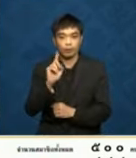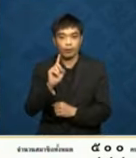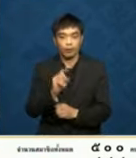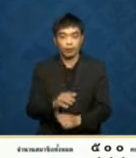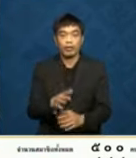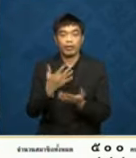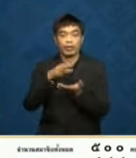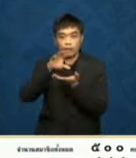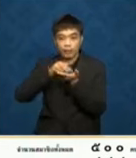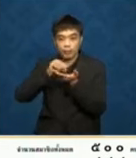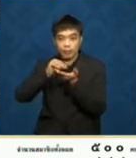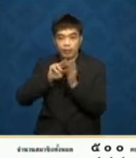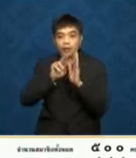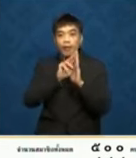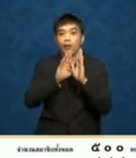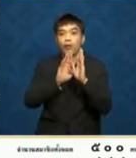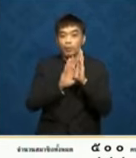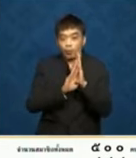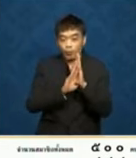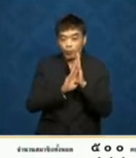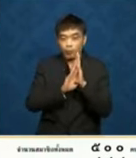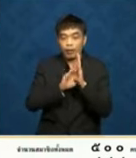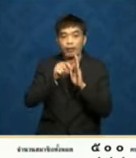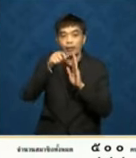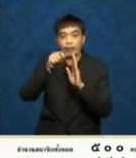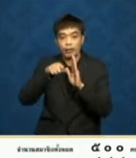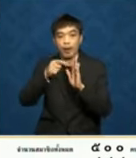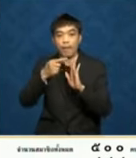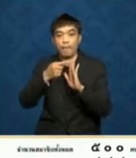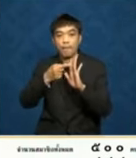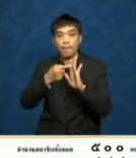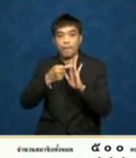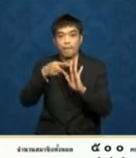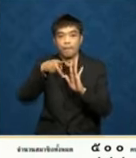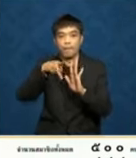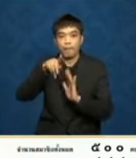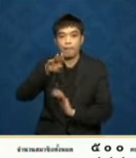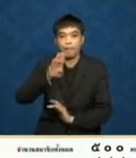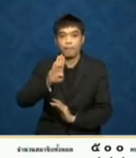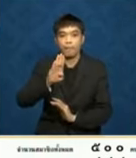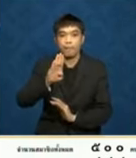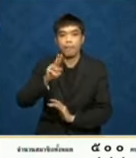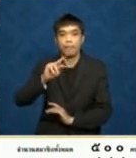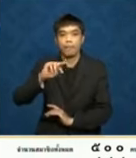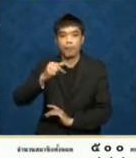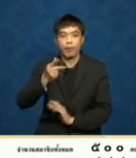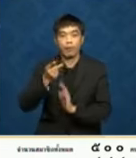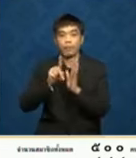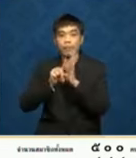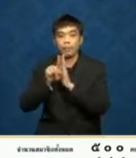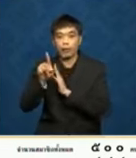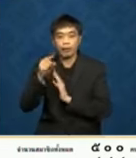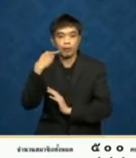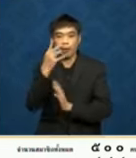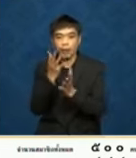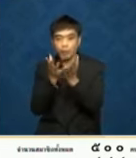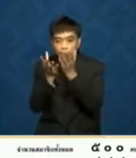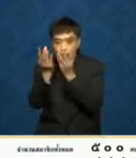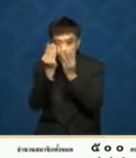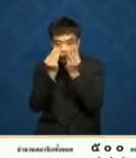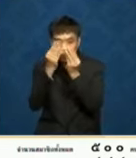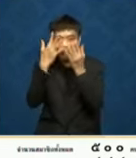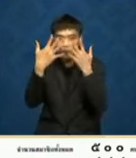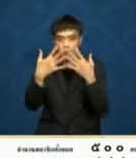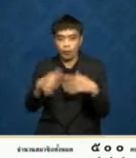ท่านจะทำเอาระบบ credit bank ที่ผ่านของระบบ credit bank ตรนี้ใครไป Ổบลม เฮรrectionณก